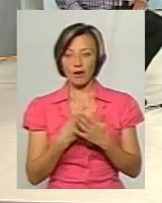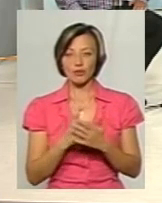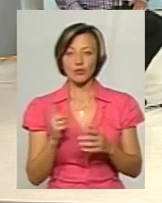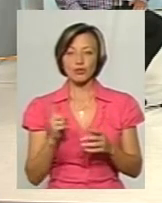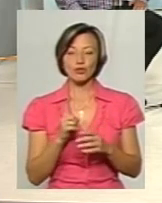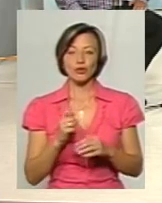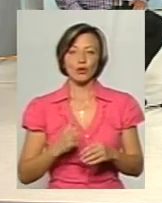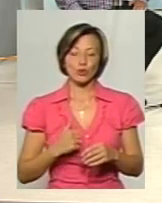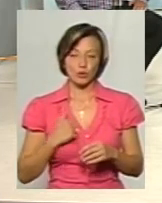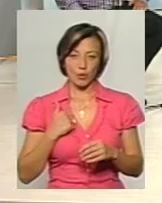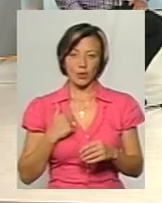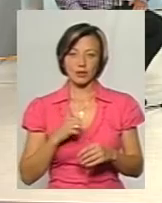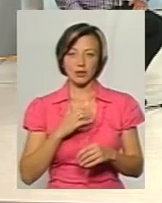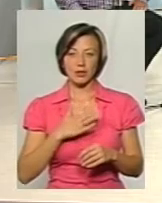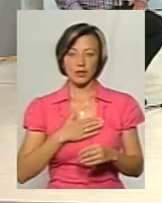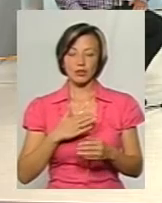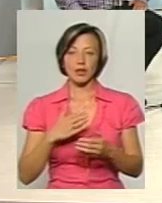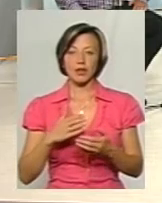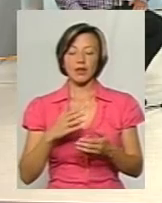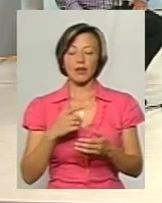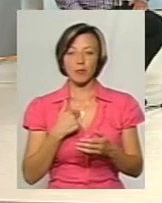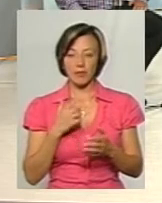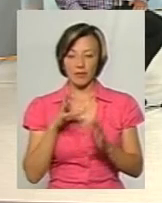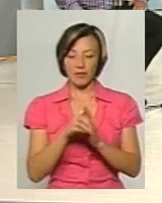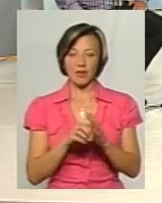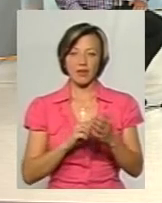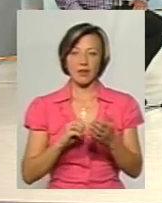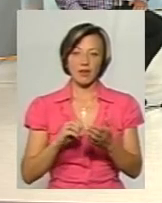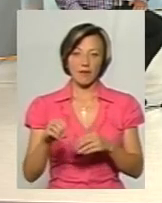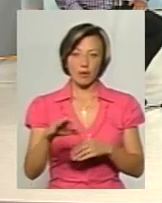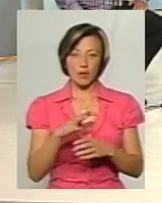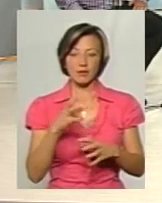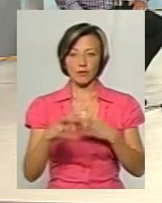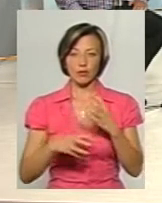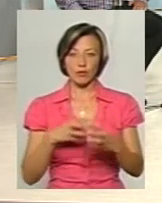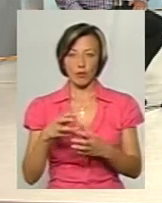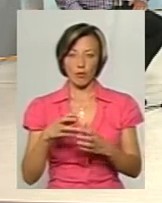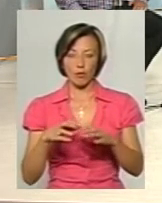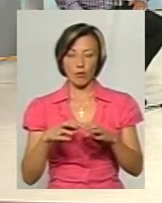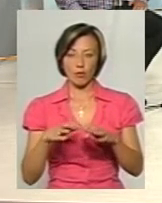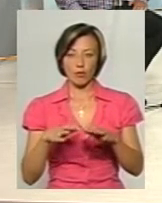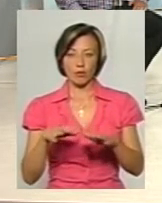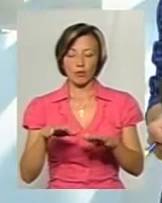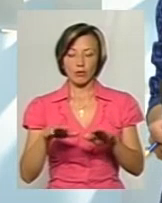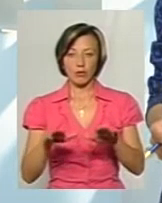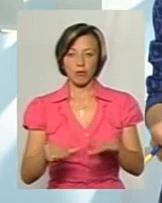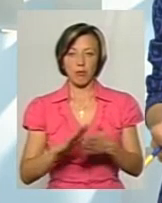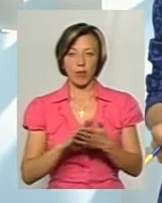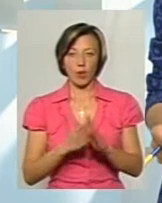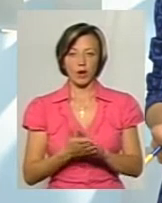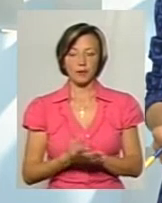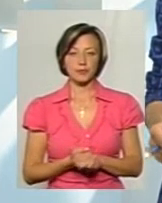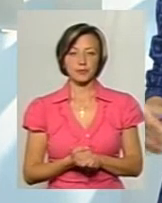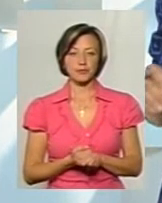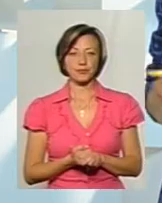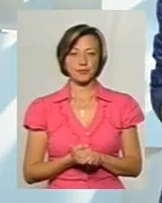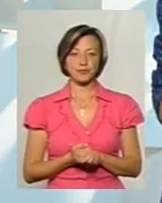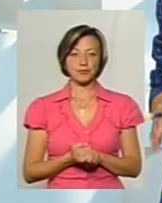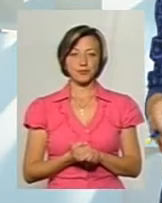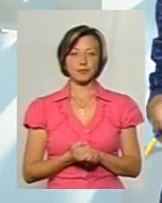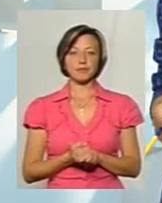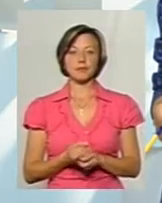вона достойна в нашому європейському і світовому колі. Зрозуміла ваша позиція. Власне,